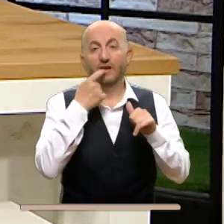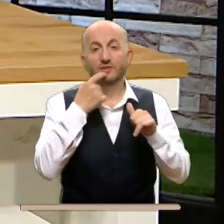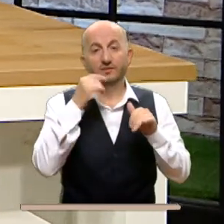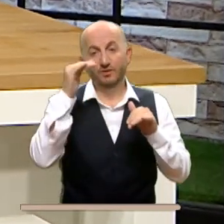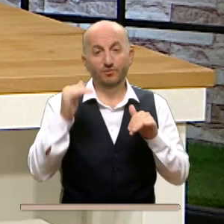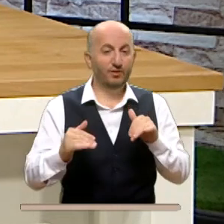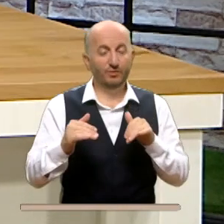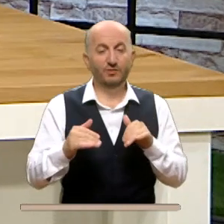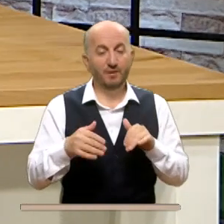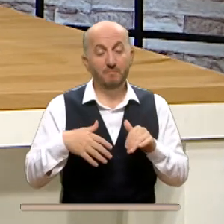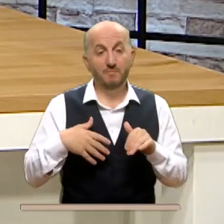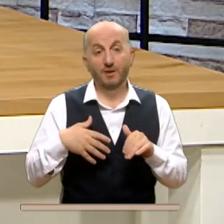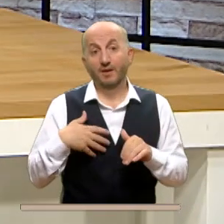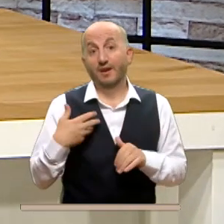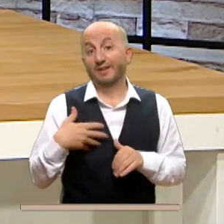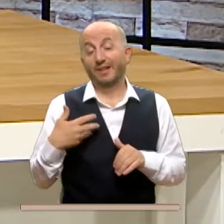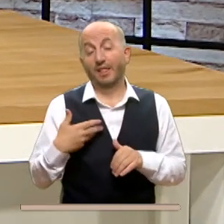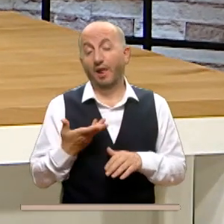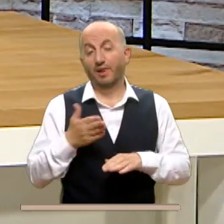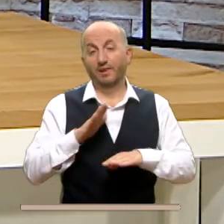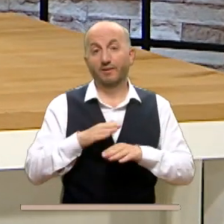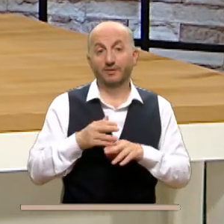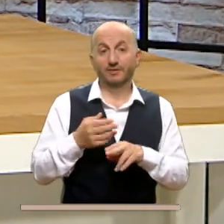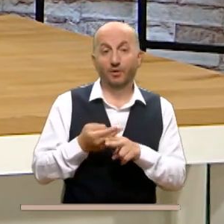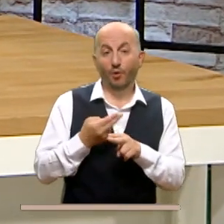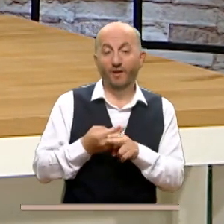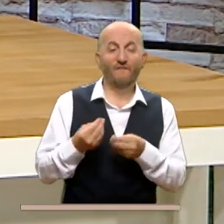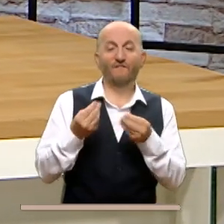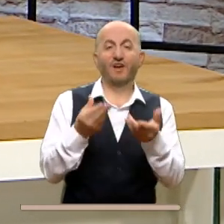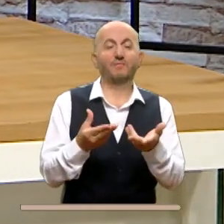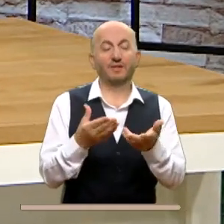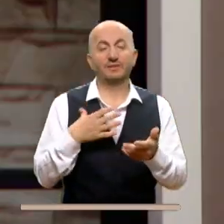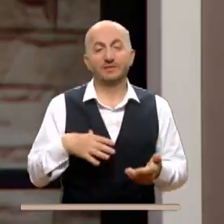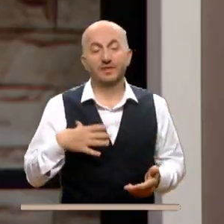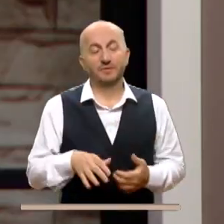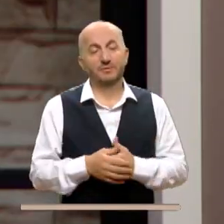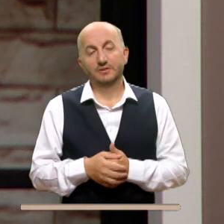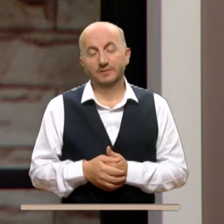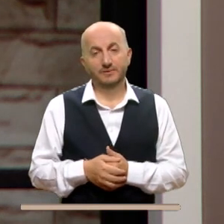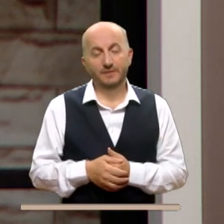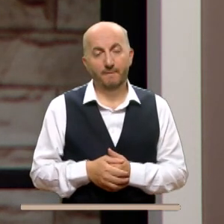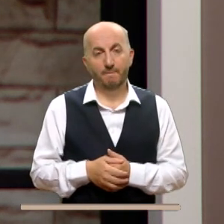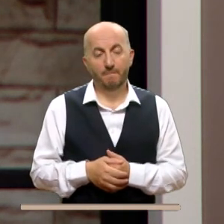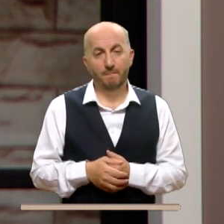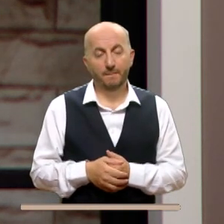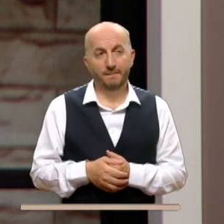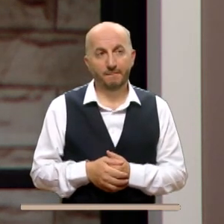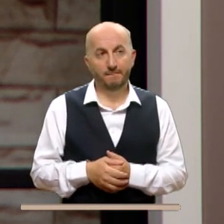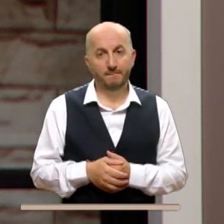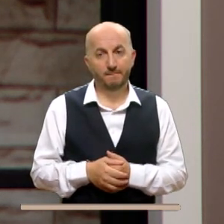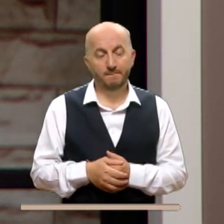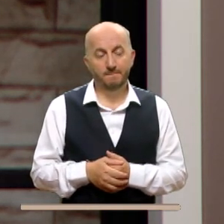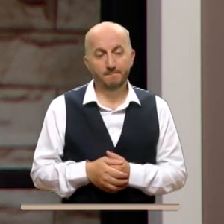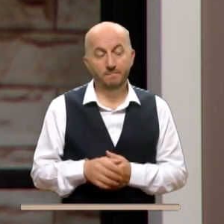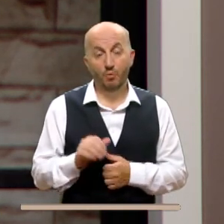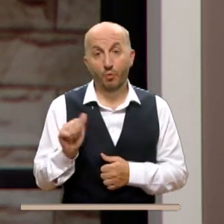tiyo vermek ister misin? Ben böyle böyle yaptım diyor musun? Nasıl bize bir o disiplin şemanı bir anlatır mısın? Bir rutin oturtmak istiyorlarsa bence önemli